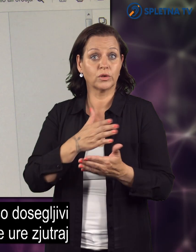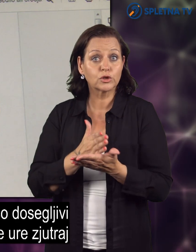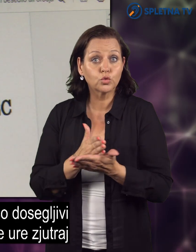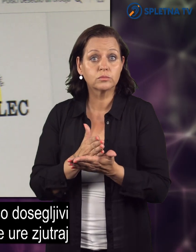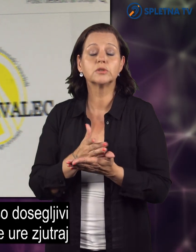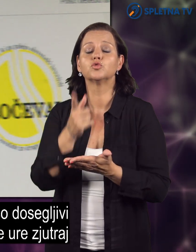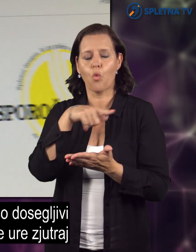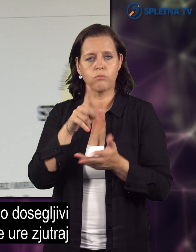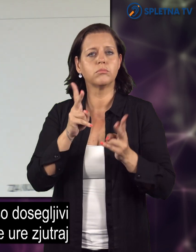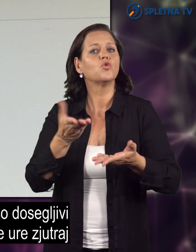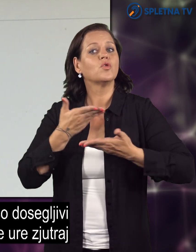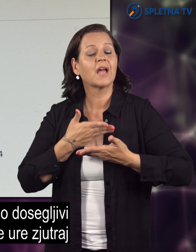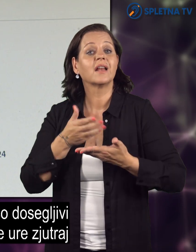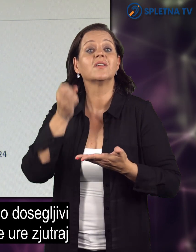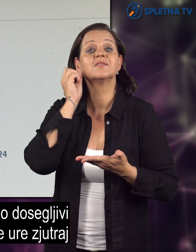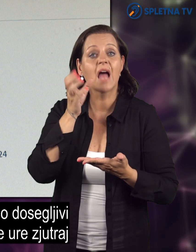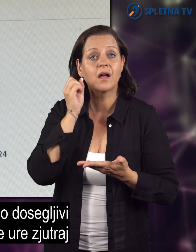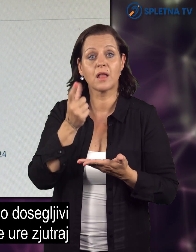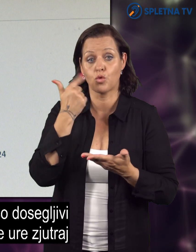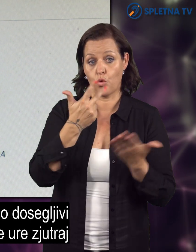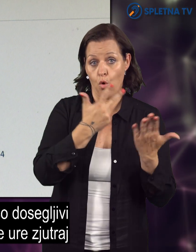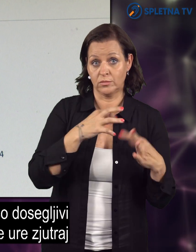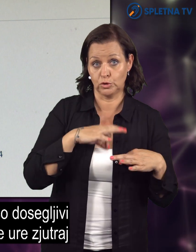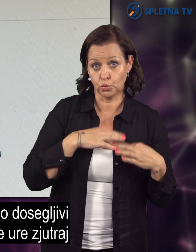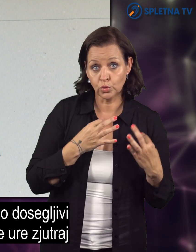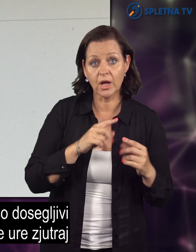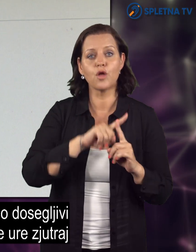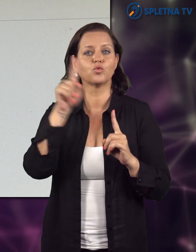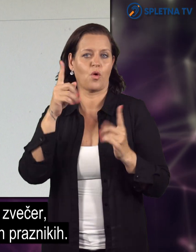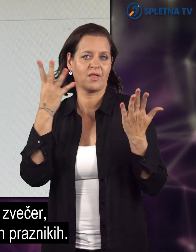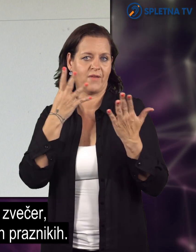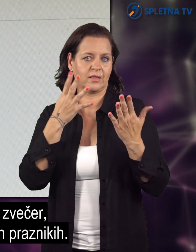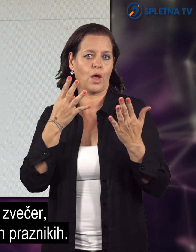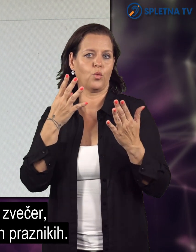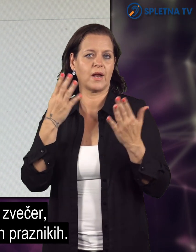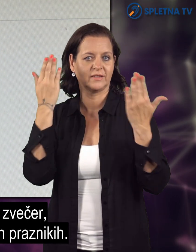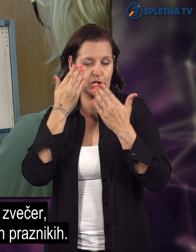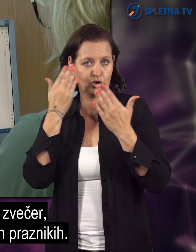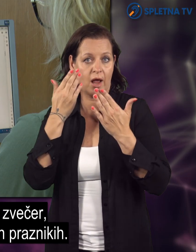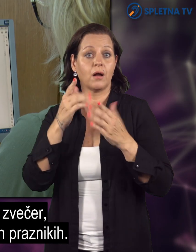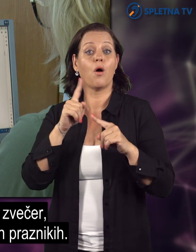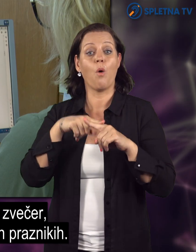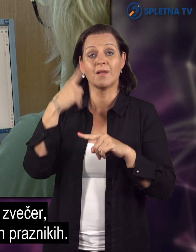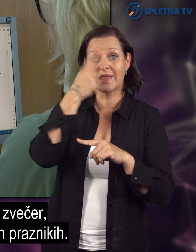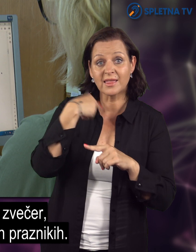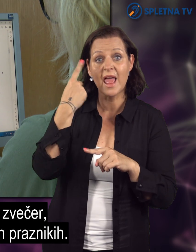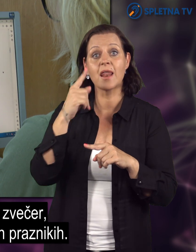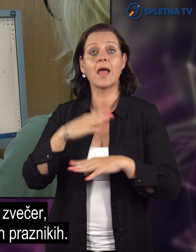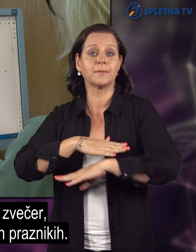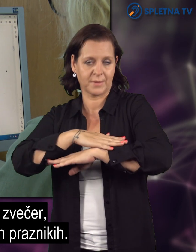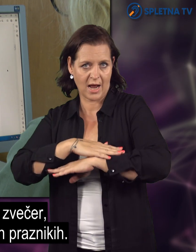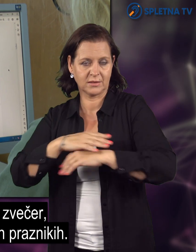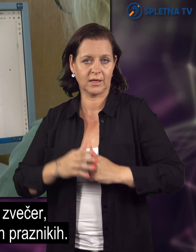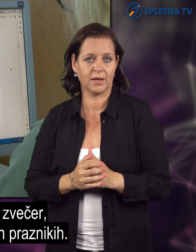V dežurni službi so dosegljivi vsak dan od 8. ure zjutraj do 9. ure zvečer, tudi ob nedeljah